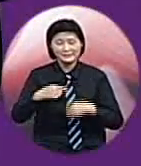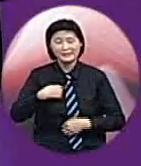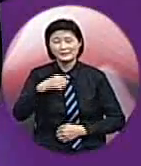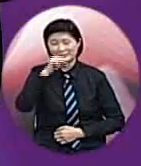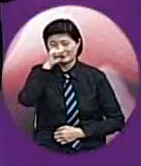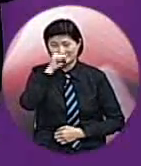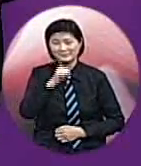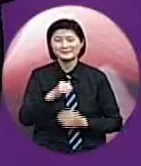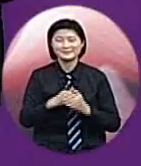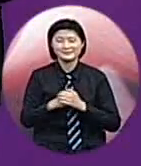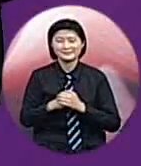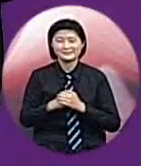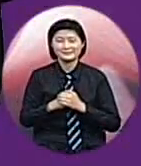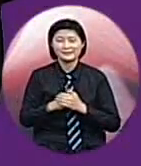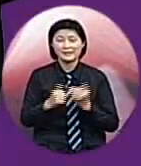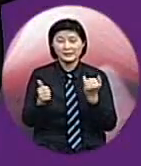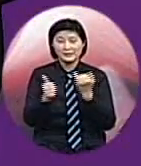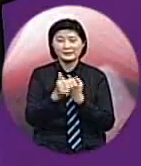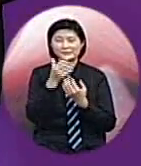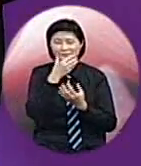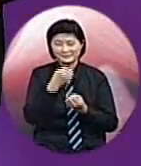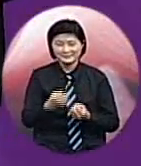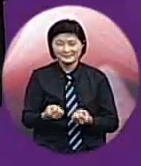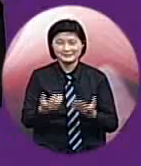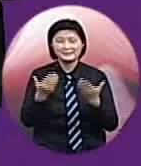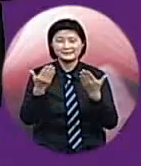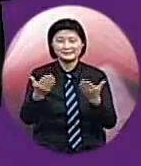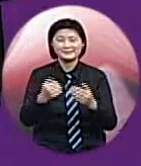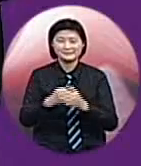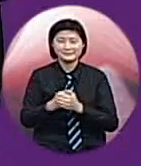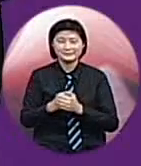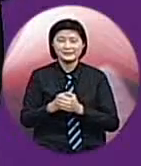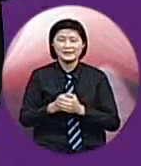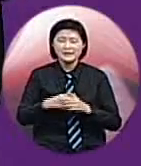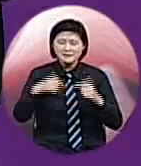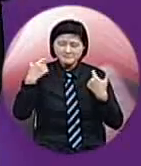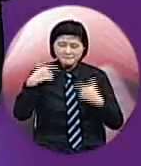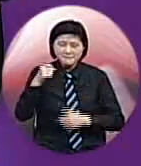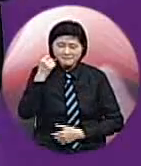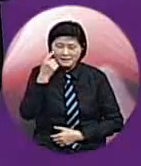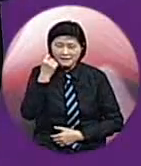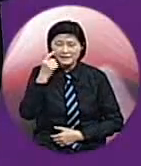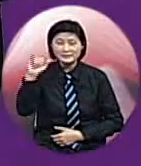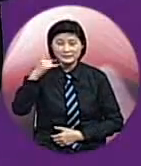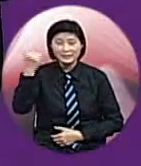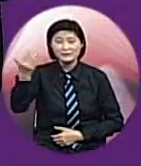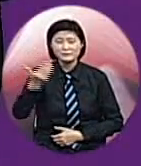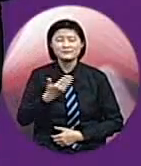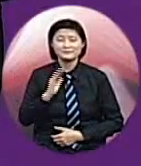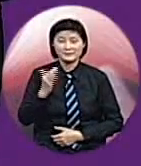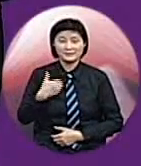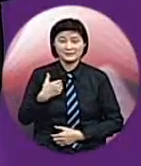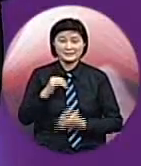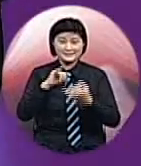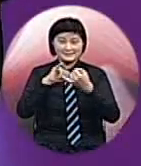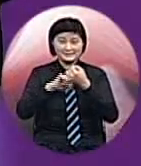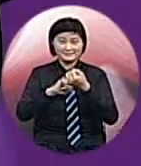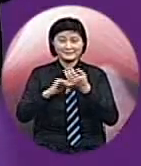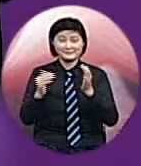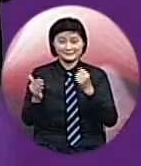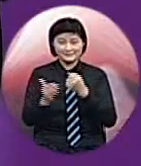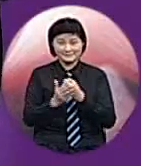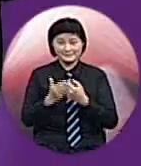오히려 결혼을 진심으로 축하드릴게요 네. 네. 아버님은 매월 전화를 주셔야 될 수밖에 없어요 아까 저하고 약속한 것